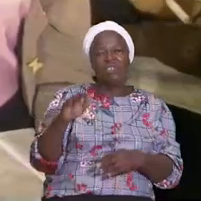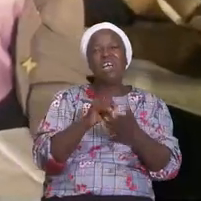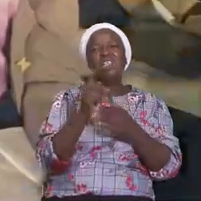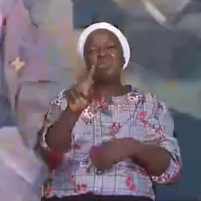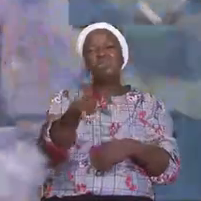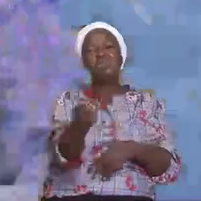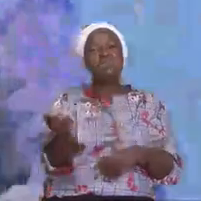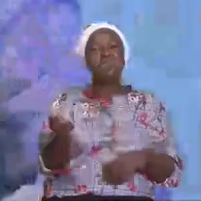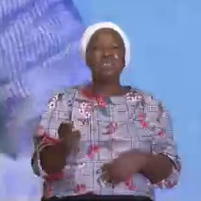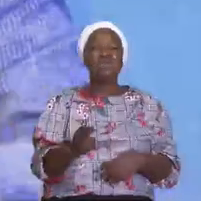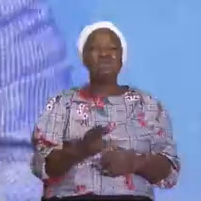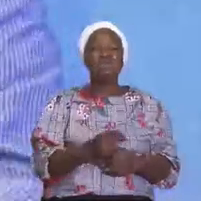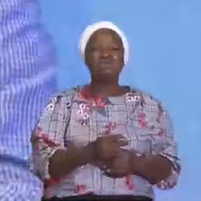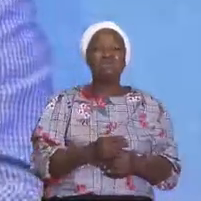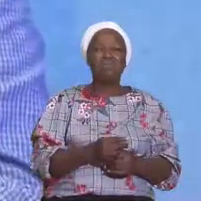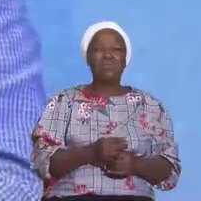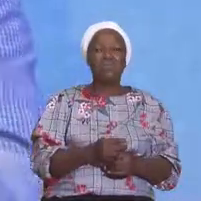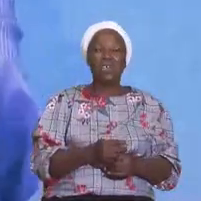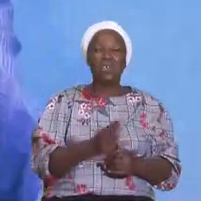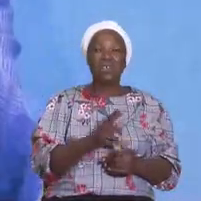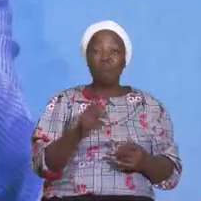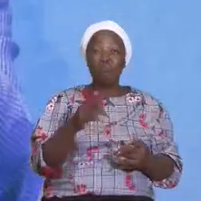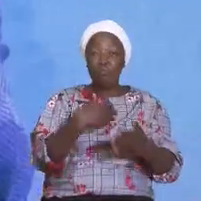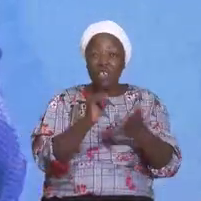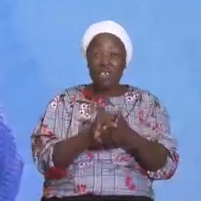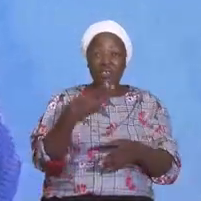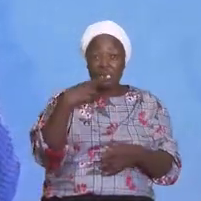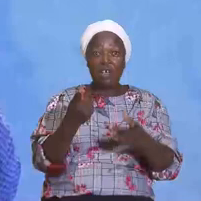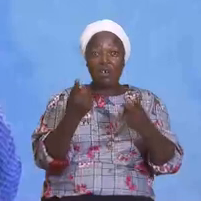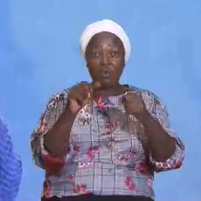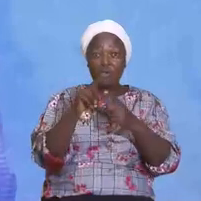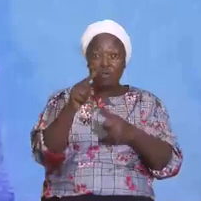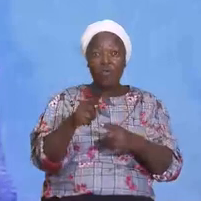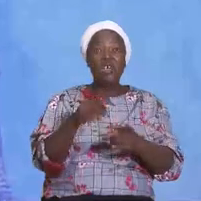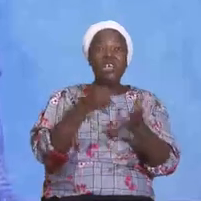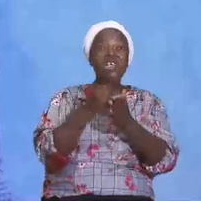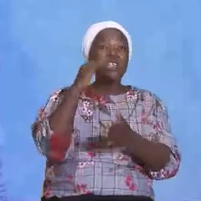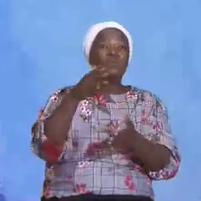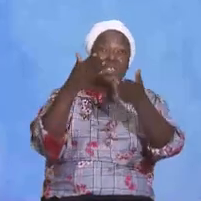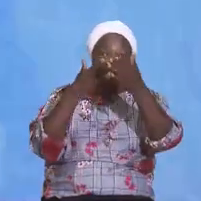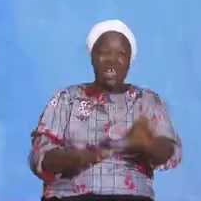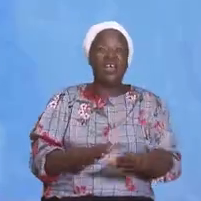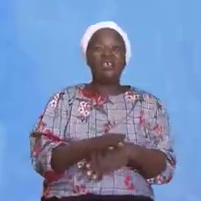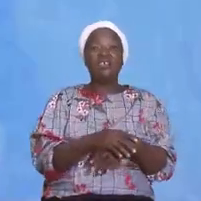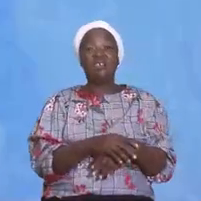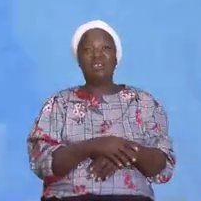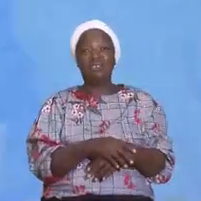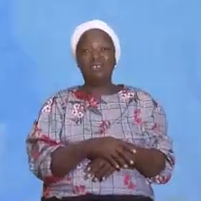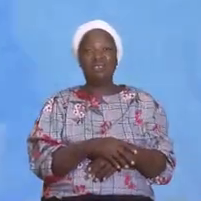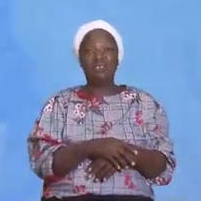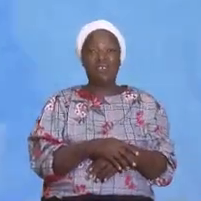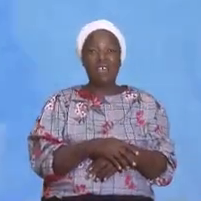quelqu'un envoie un serpent, c'est inutile. Avant que ce serpent ne